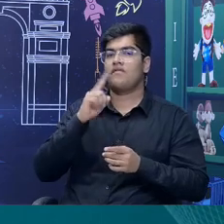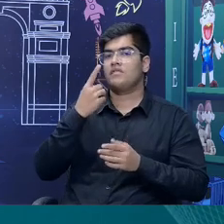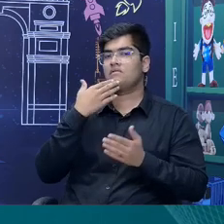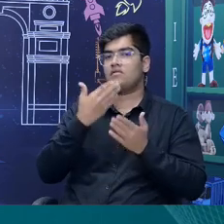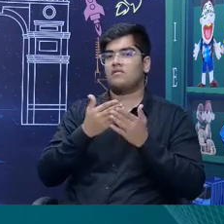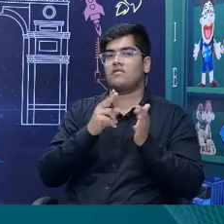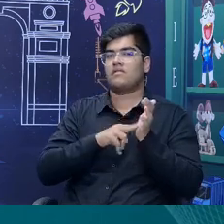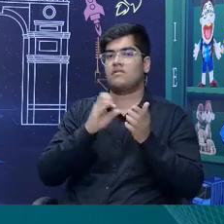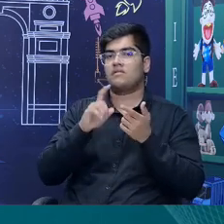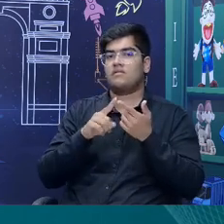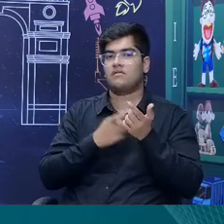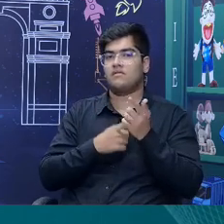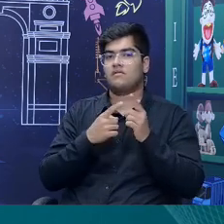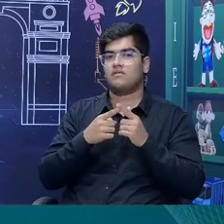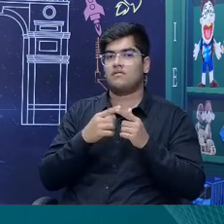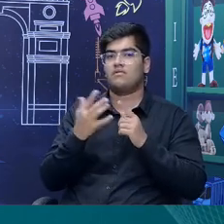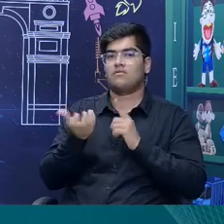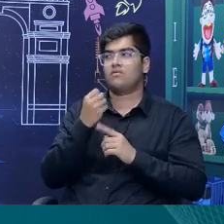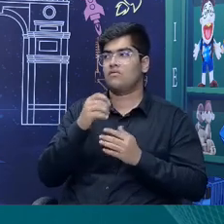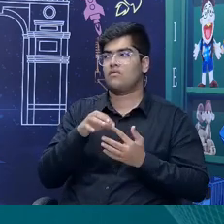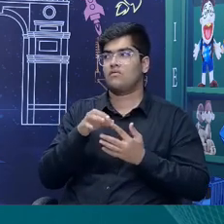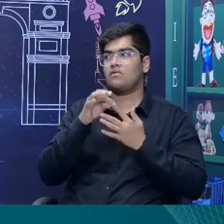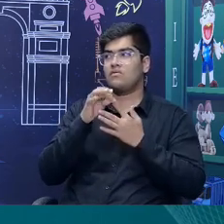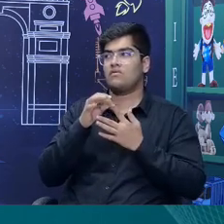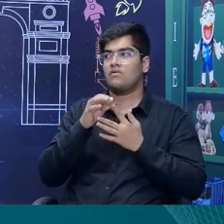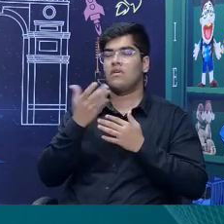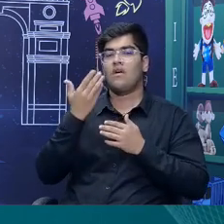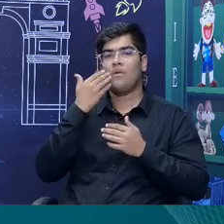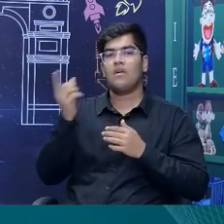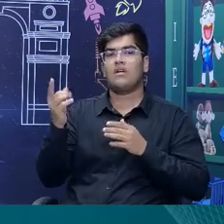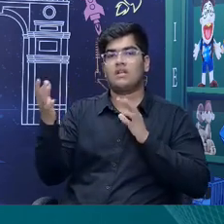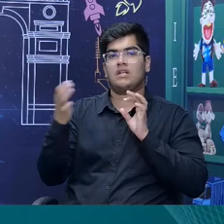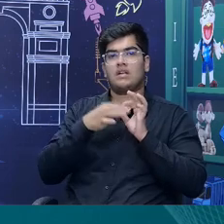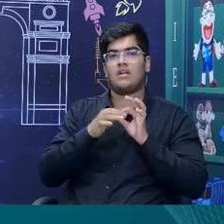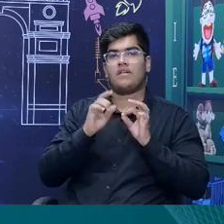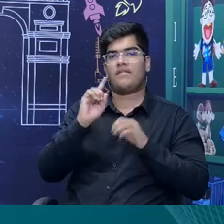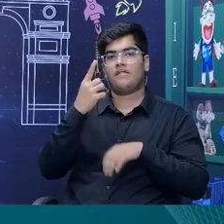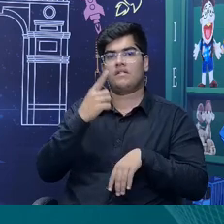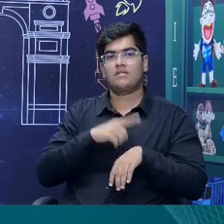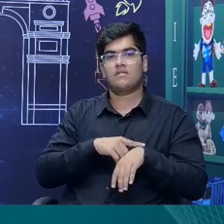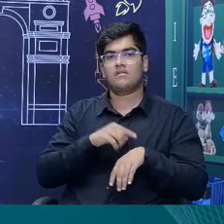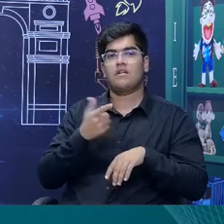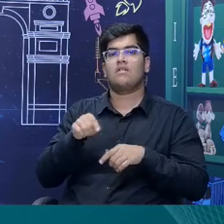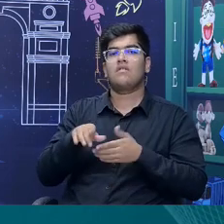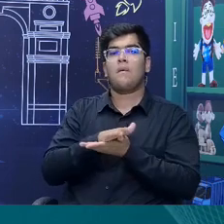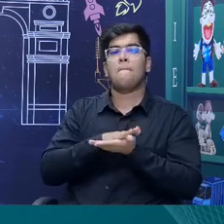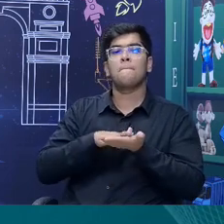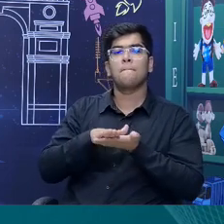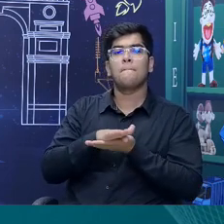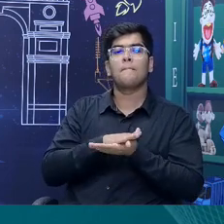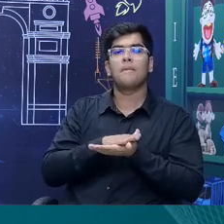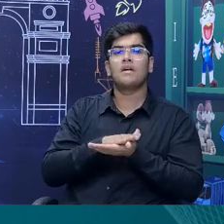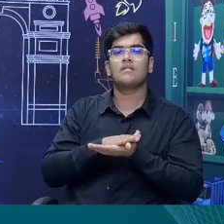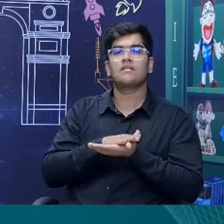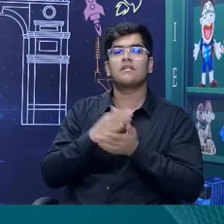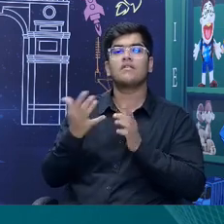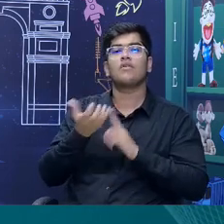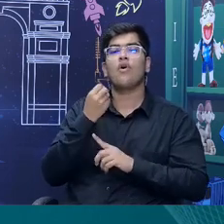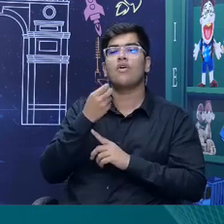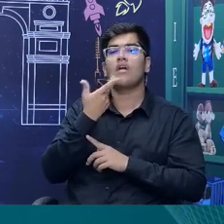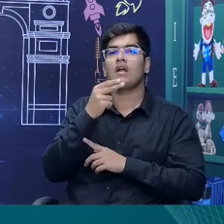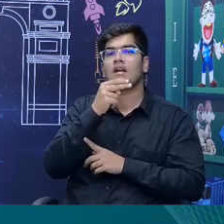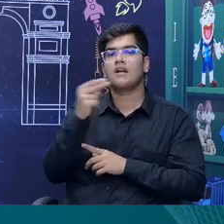हूं की मुझे ये अपॉर्चुनिटी मिलती है तो जब आप मेरे से कनेक्ट होते हैं ना तो आप मेरे से बेसिक डीटेल्स लेते हैं मेरी मेरा नाम एन